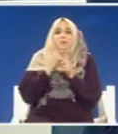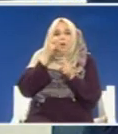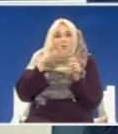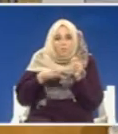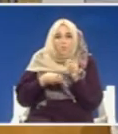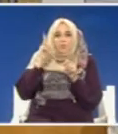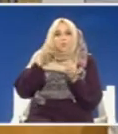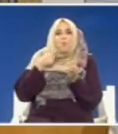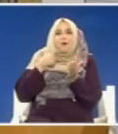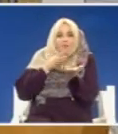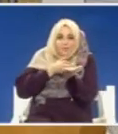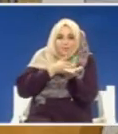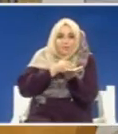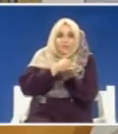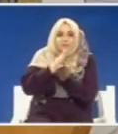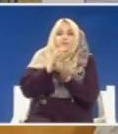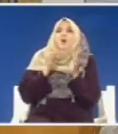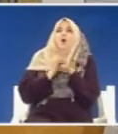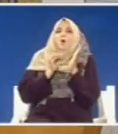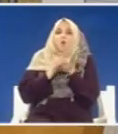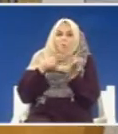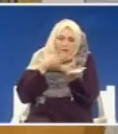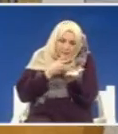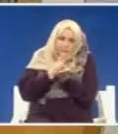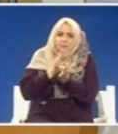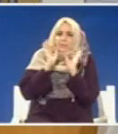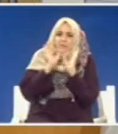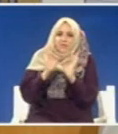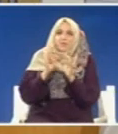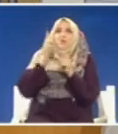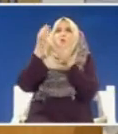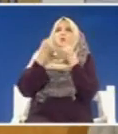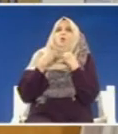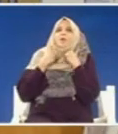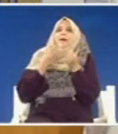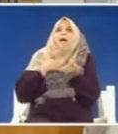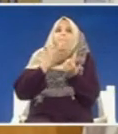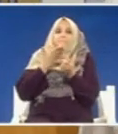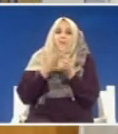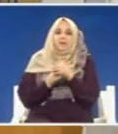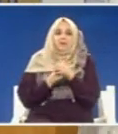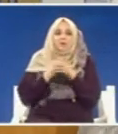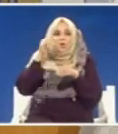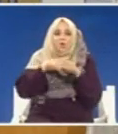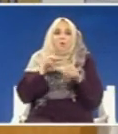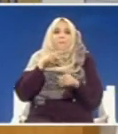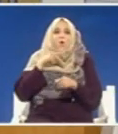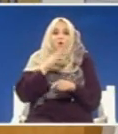تزيدني في هدايتي، وأن تزيدني استقامة، وأن ترزقني حبك في قلبي يا